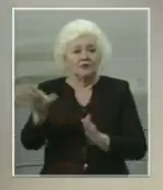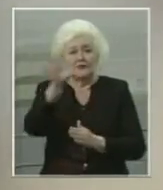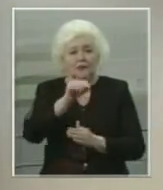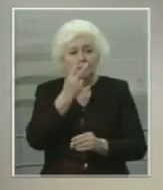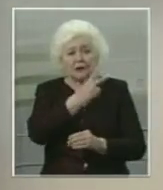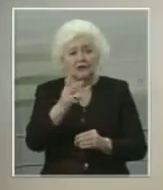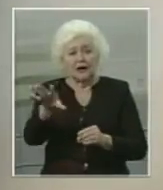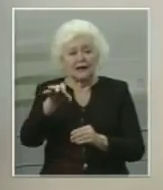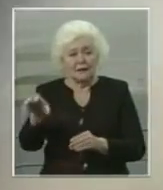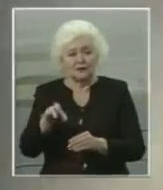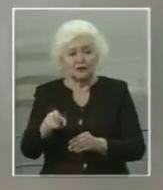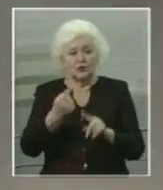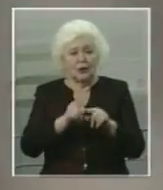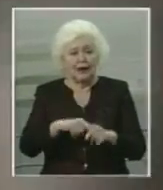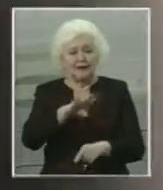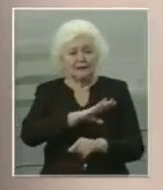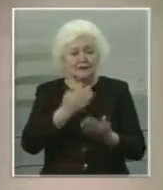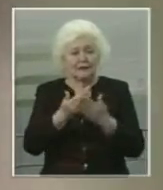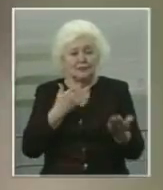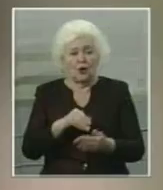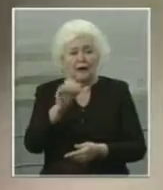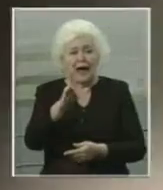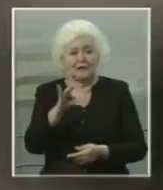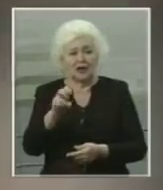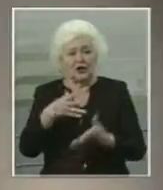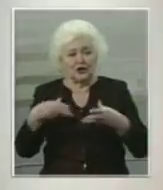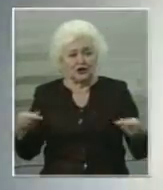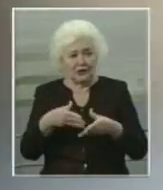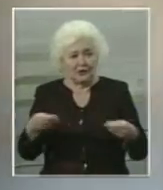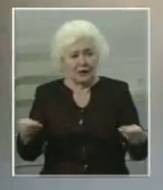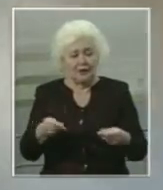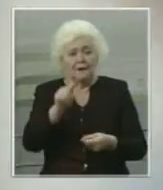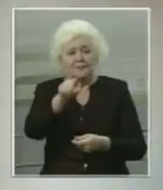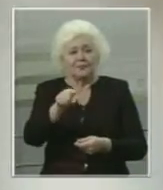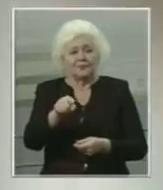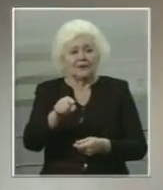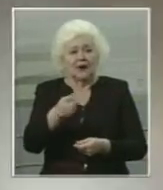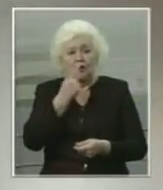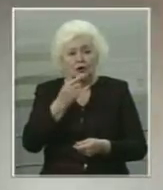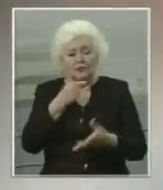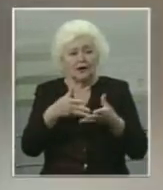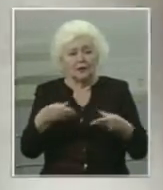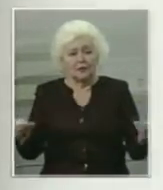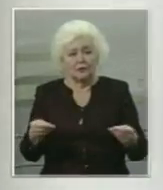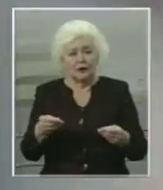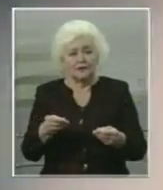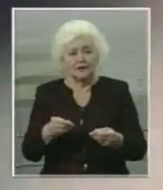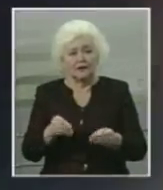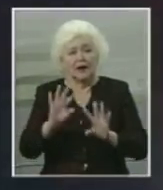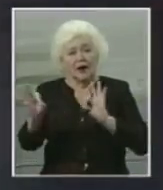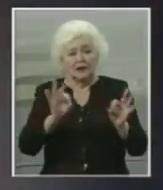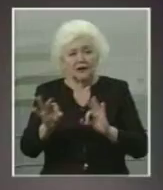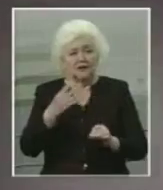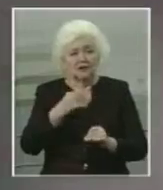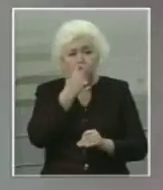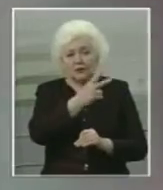капає, вони закінчують, це смерть від інтеріта. От у них із попи кровавий понос, це плює. Боже мой. Ну, конечно, боже Саша, мой.